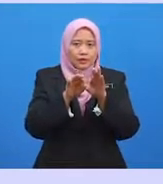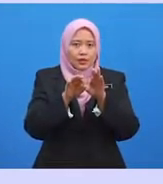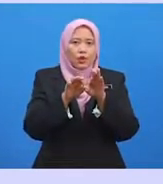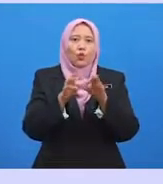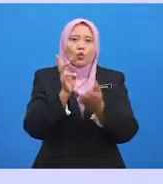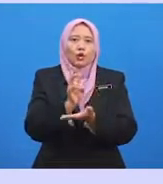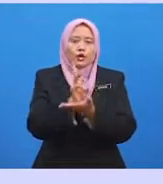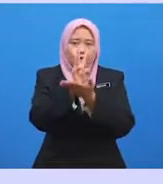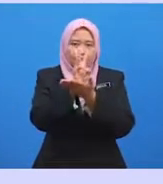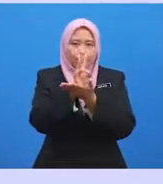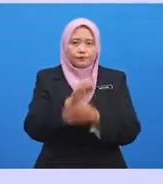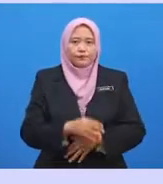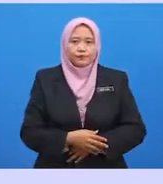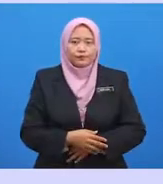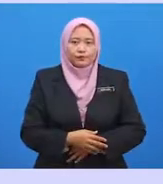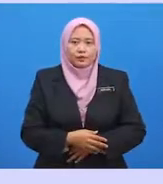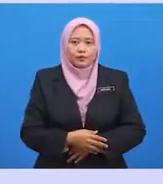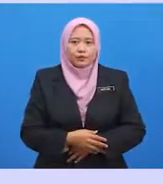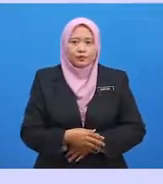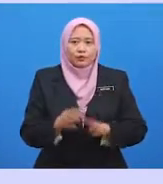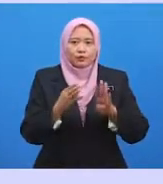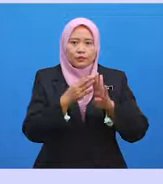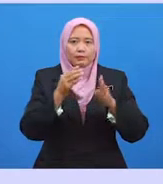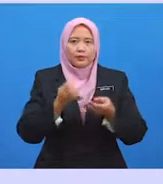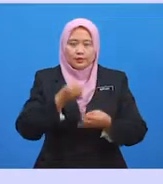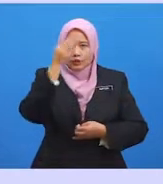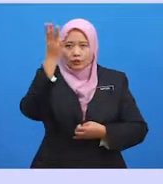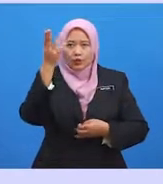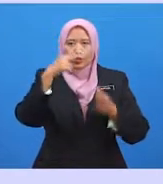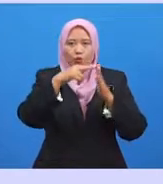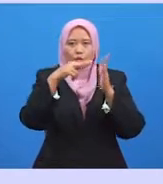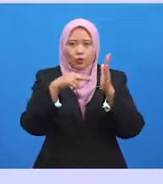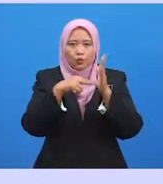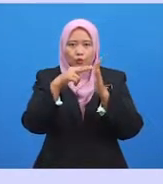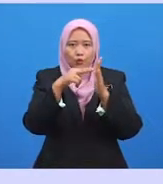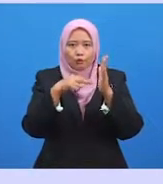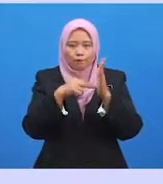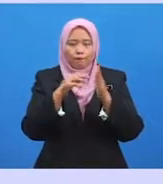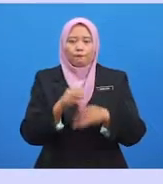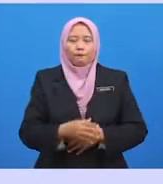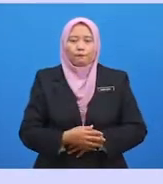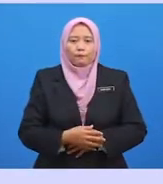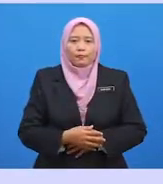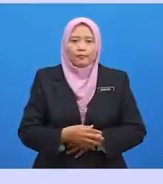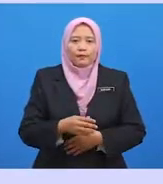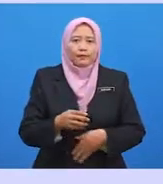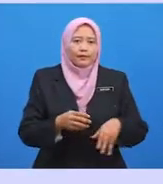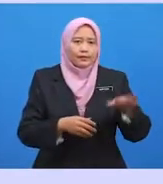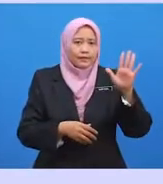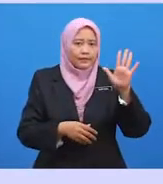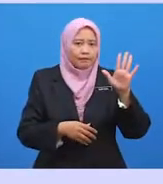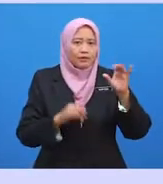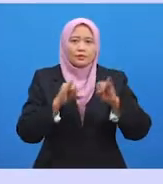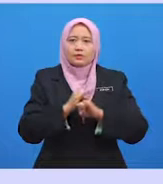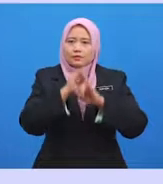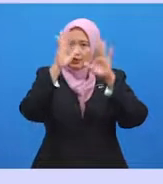kaedah istimbath hukum dengan tepat clime Menjelaskan tiga peranan wakaf dalam